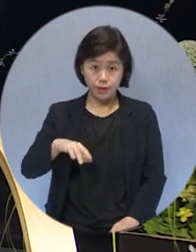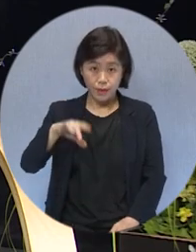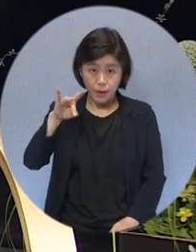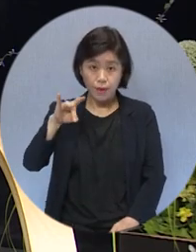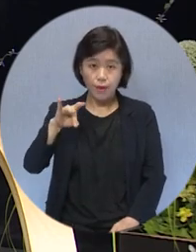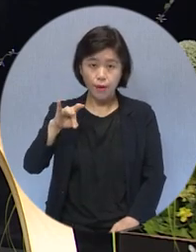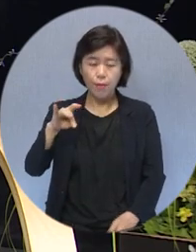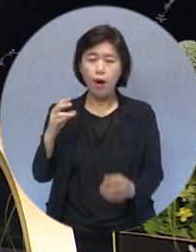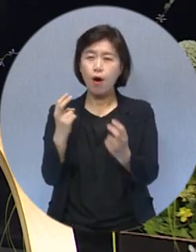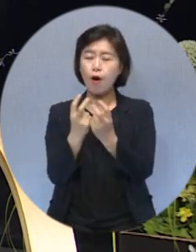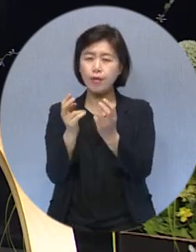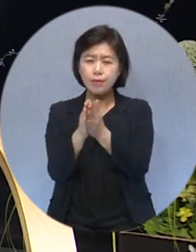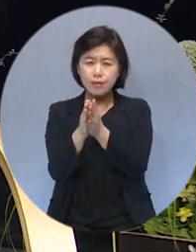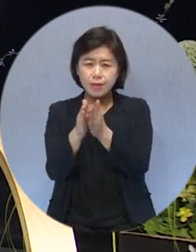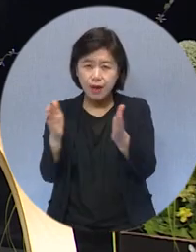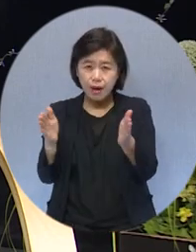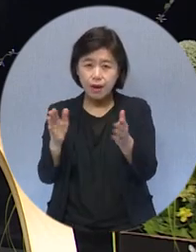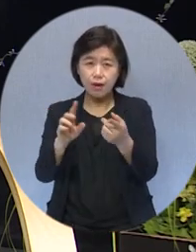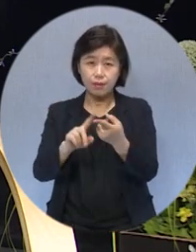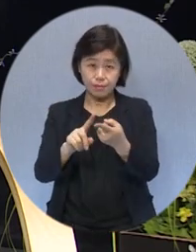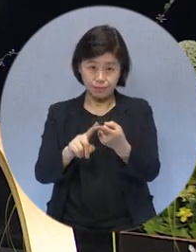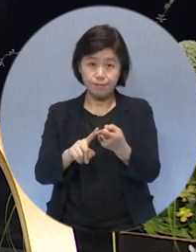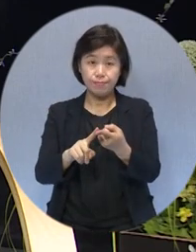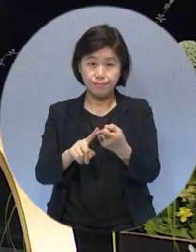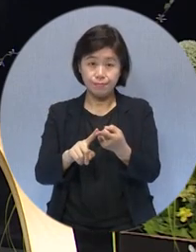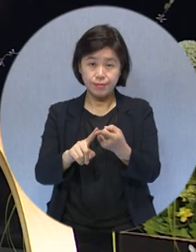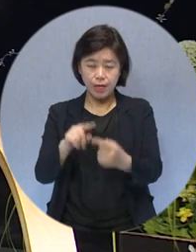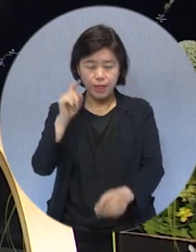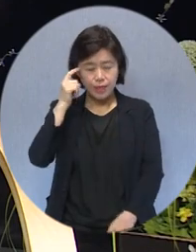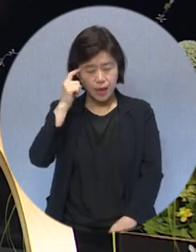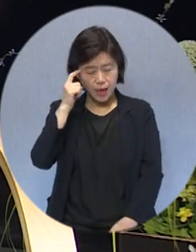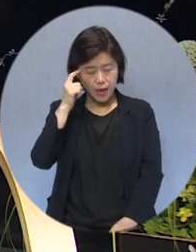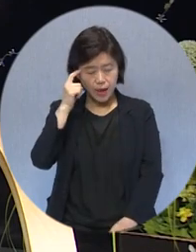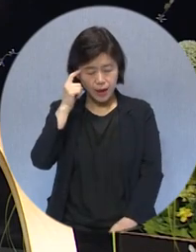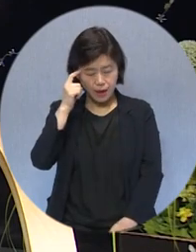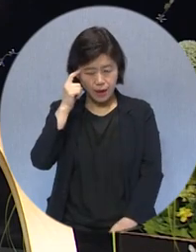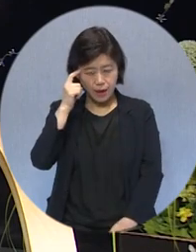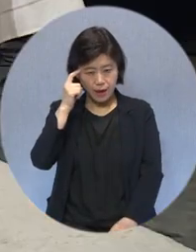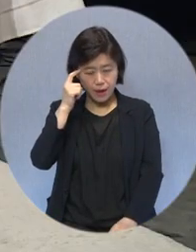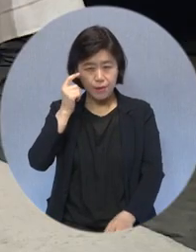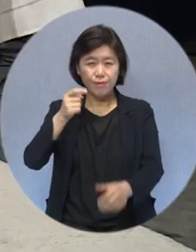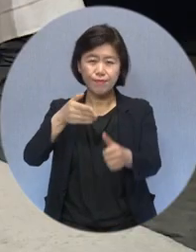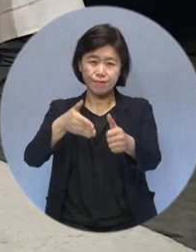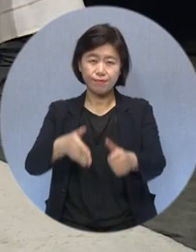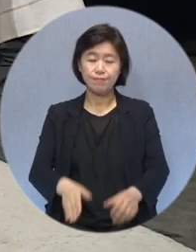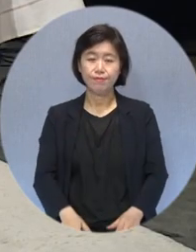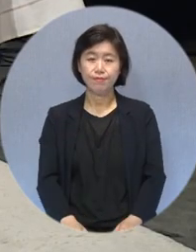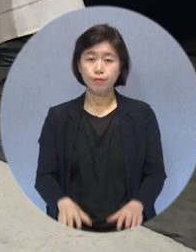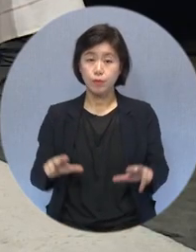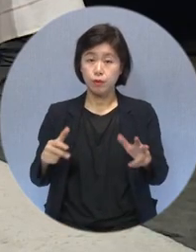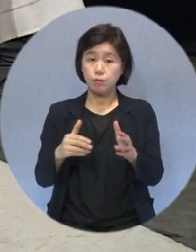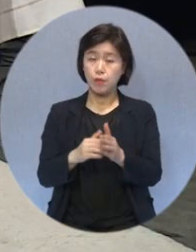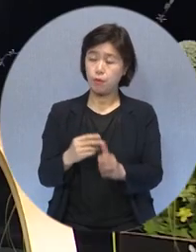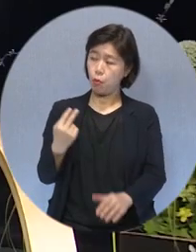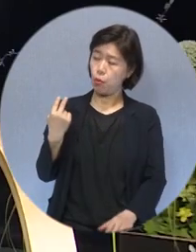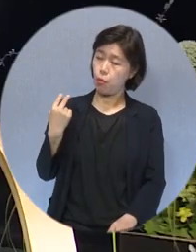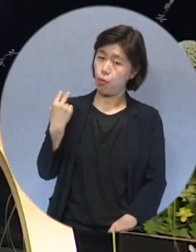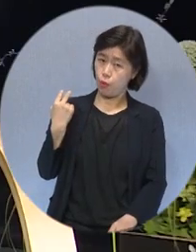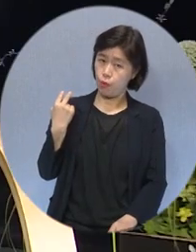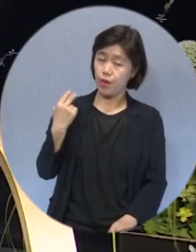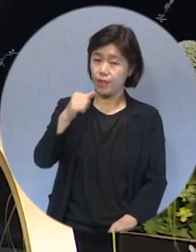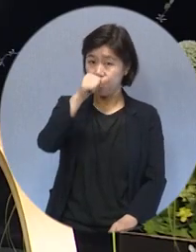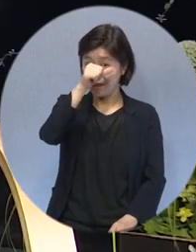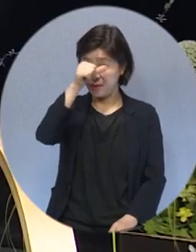어떻게 개켜둘지 생각에 젖어보는 것은 어떨까요? 그리고 지금껏 살아온 나의 일상은